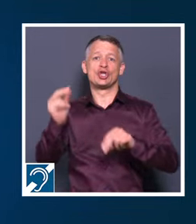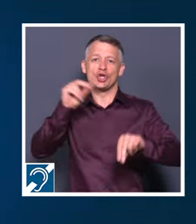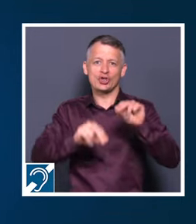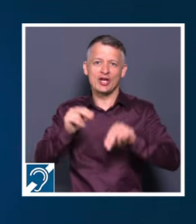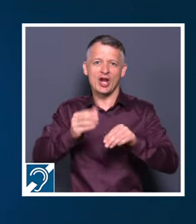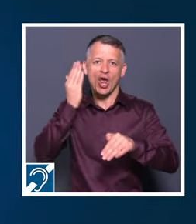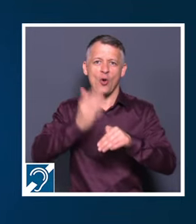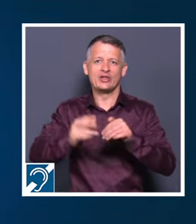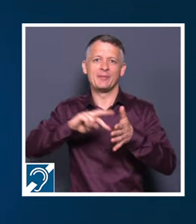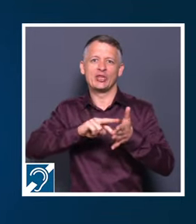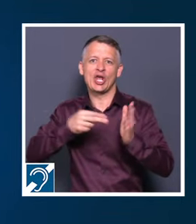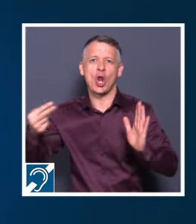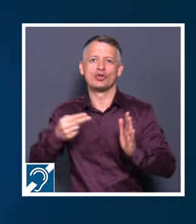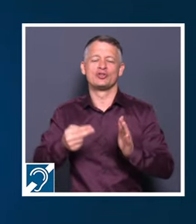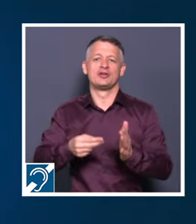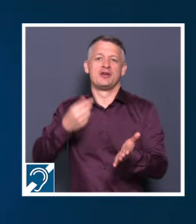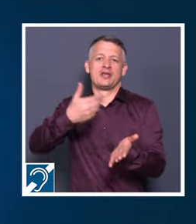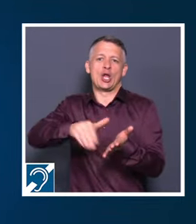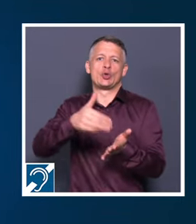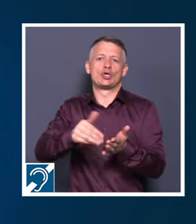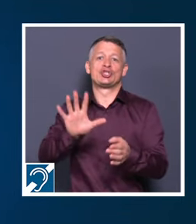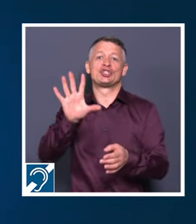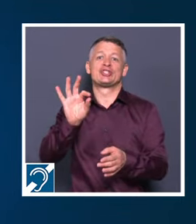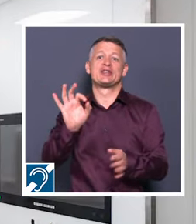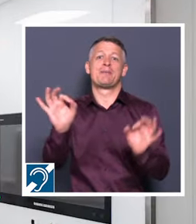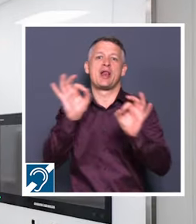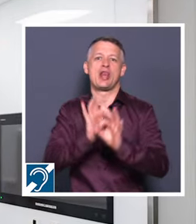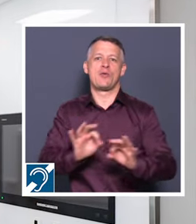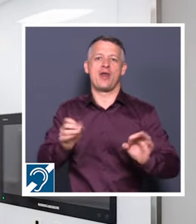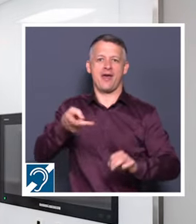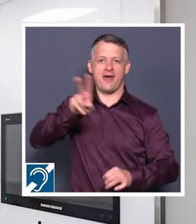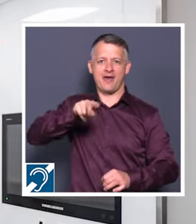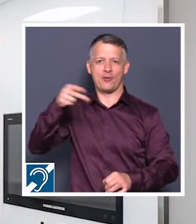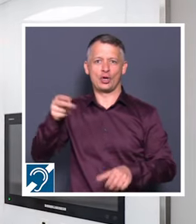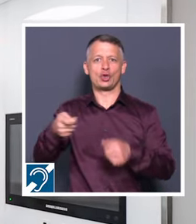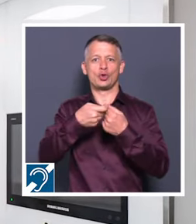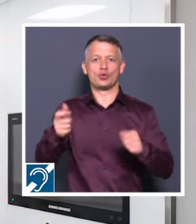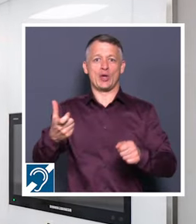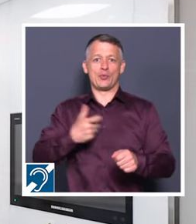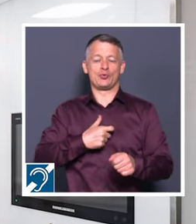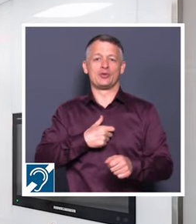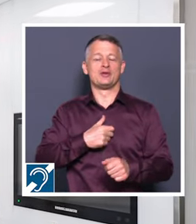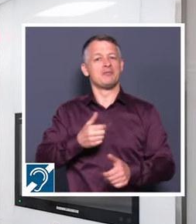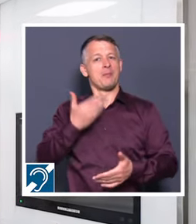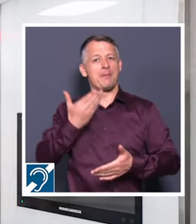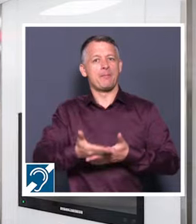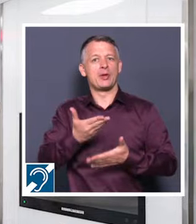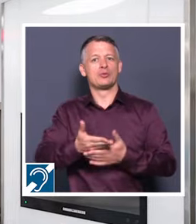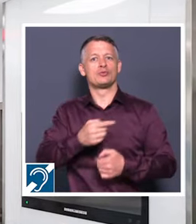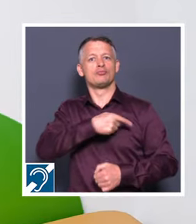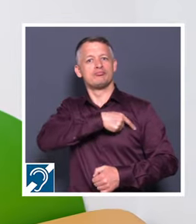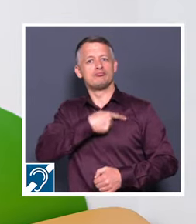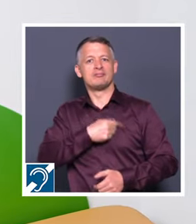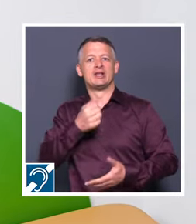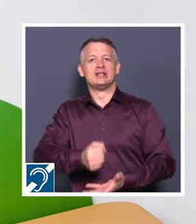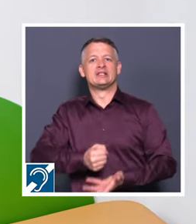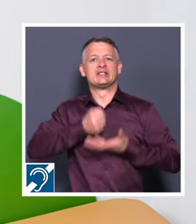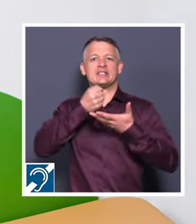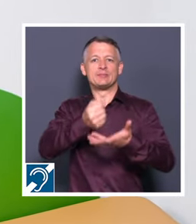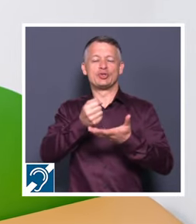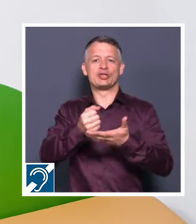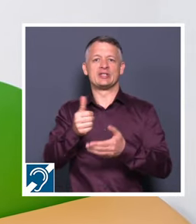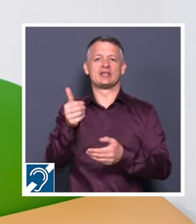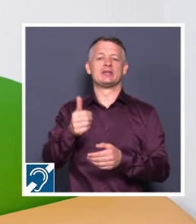de ultimă generație au costat 50 de milioane de euro. Totul a fost posibil datorită donațiilor și sponsorizărilor